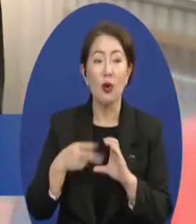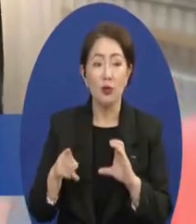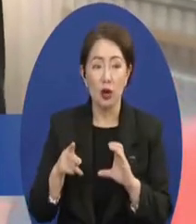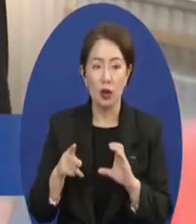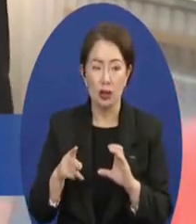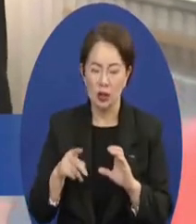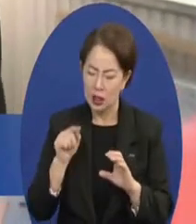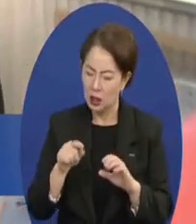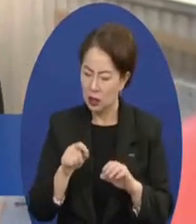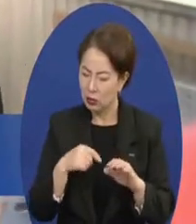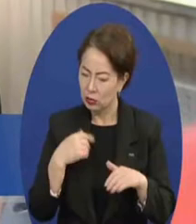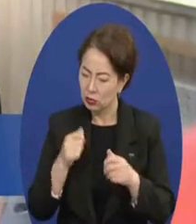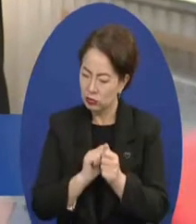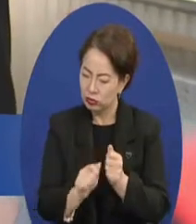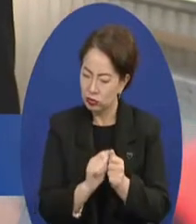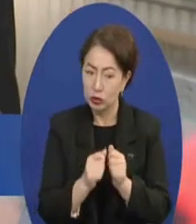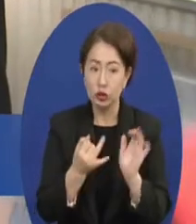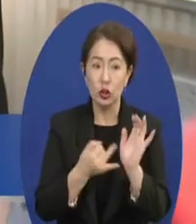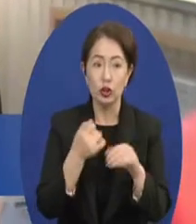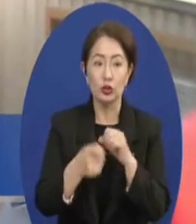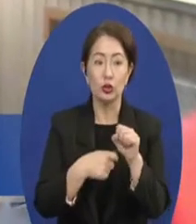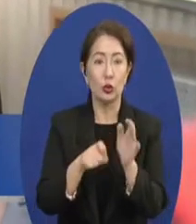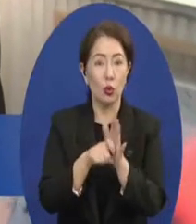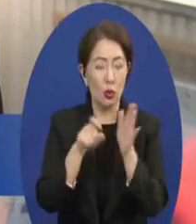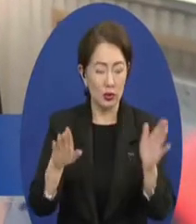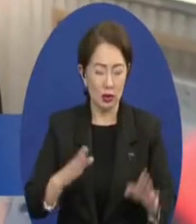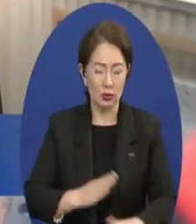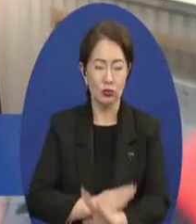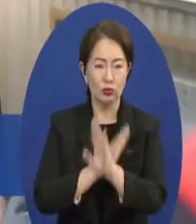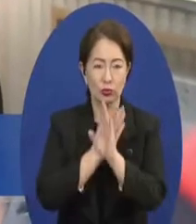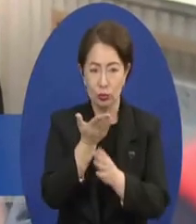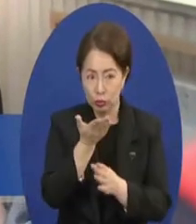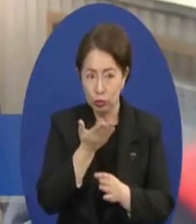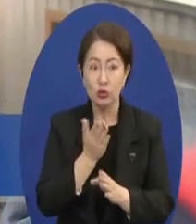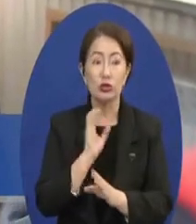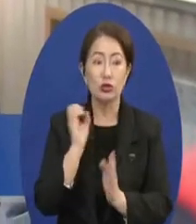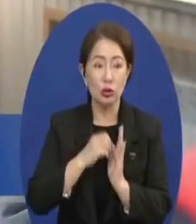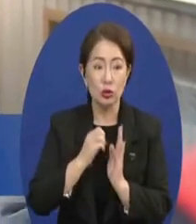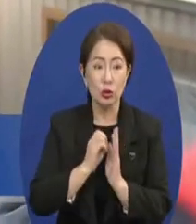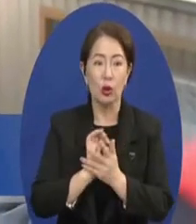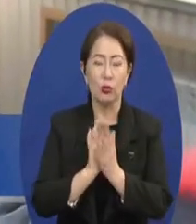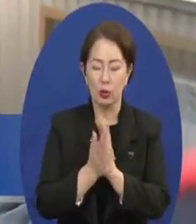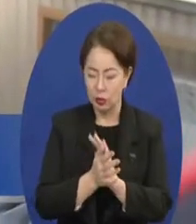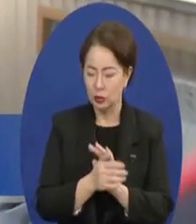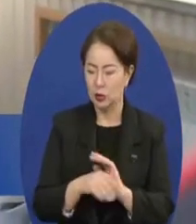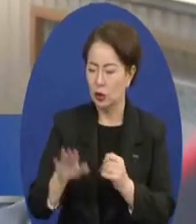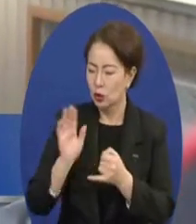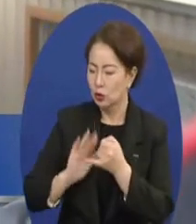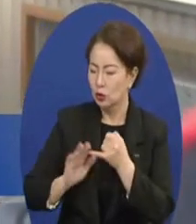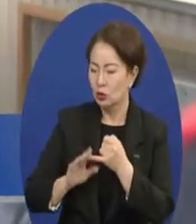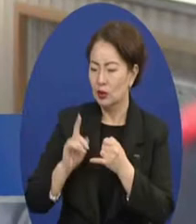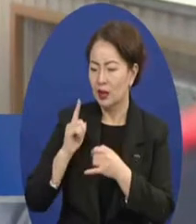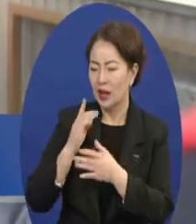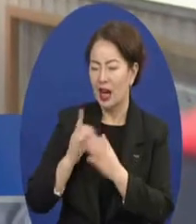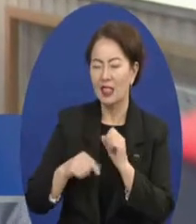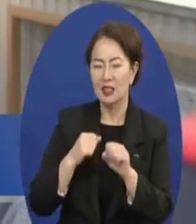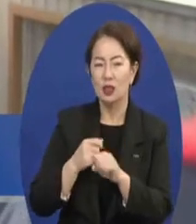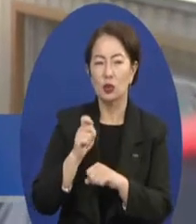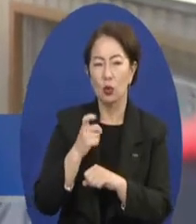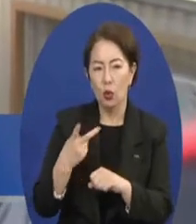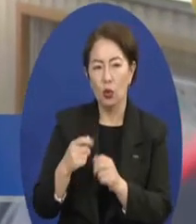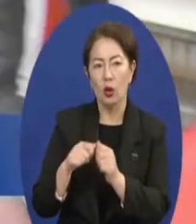өдөр 7 жилийн хугацаанд төлж дуусгах ёстой байсан. За тэгээд энэ зээлийн одоо сүүлийн хагас жилийн хүүгийн төлбөр энэ